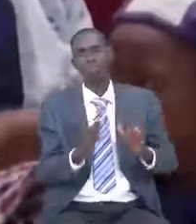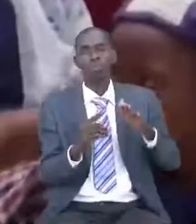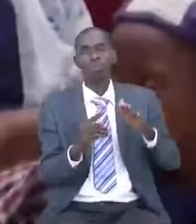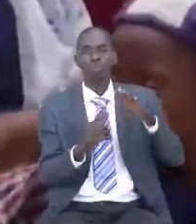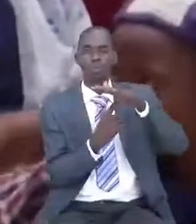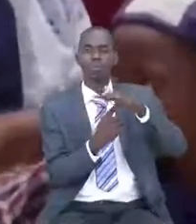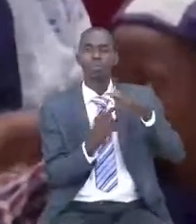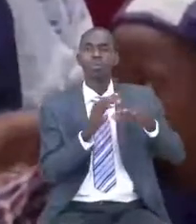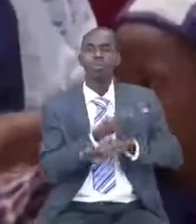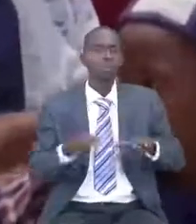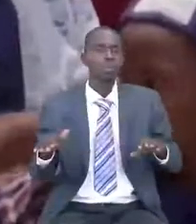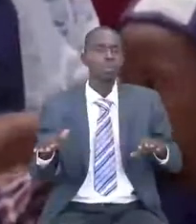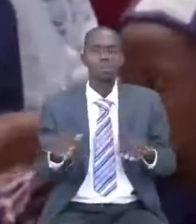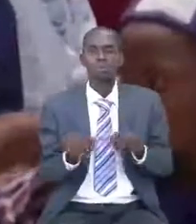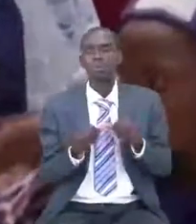L'échelle du leadership.